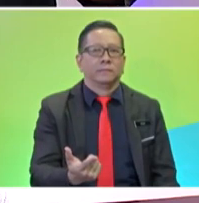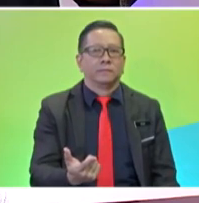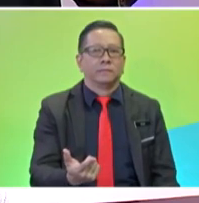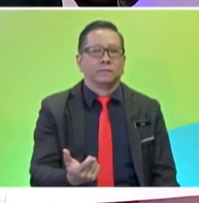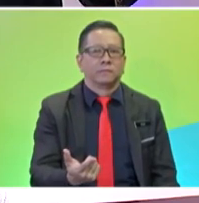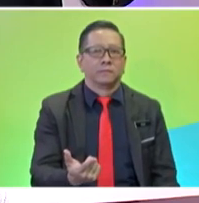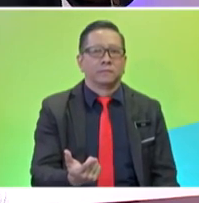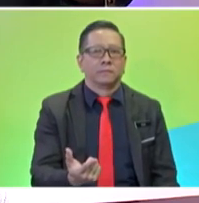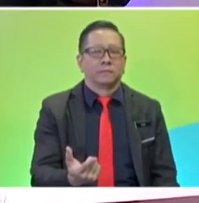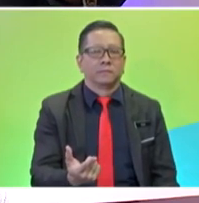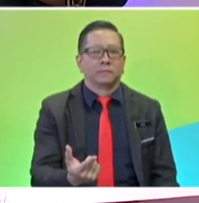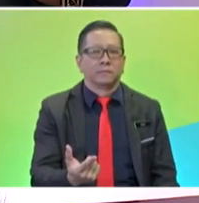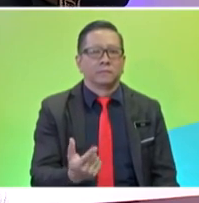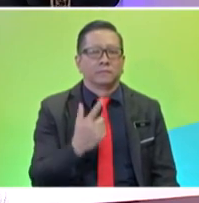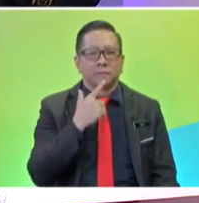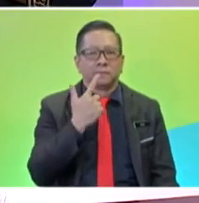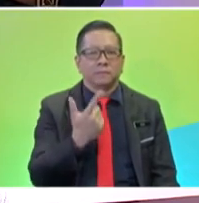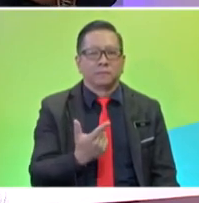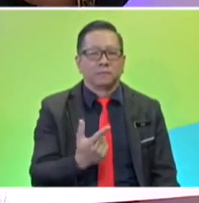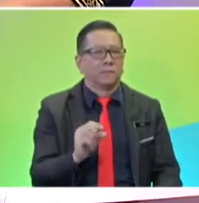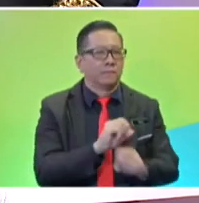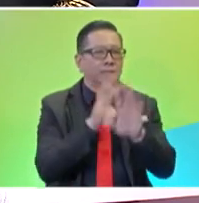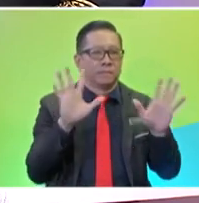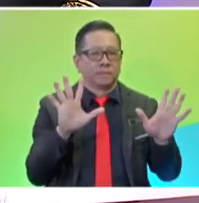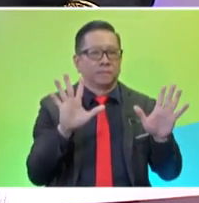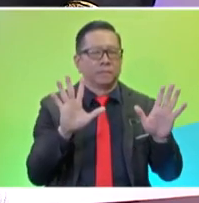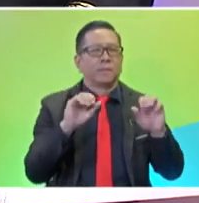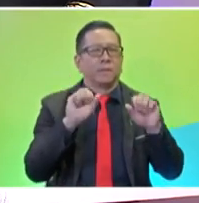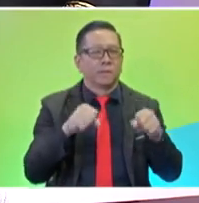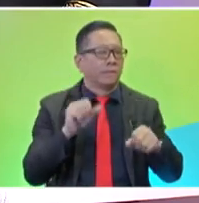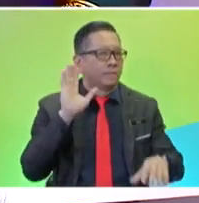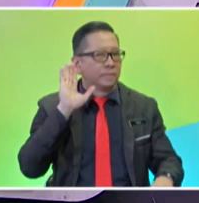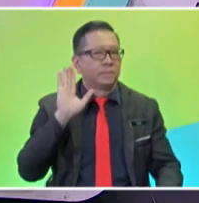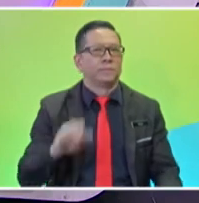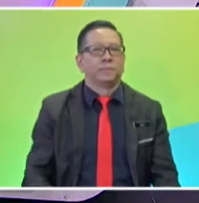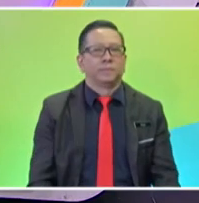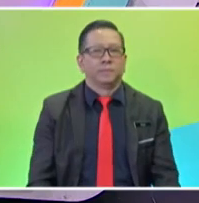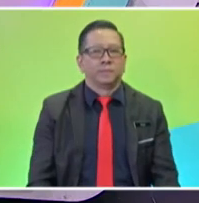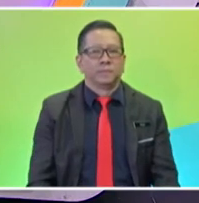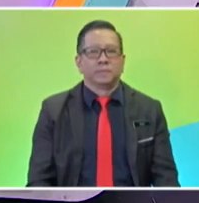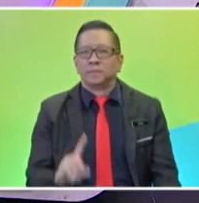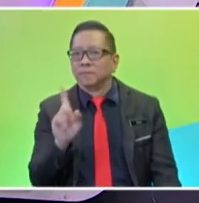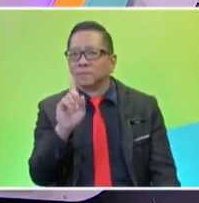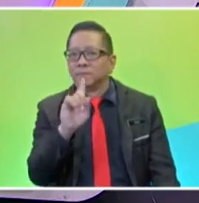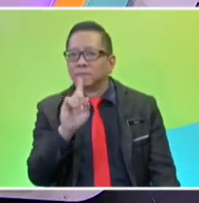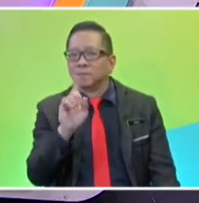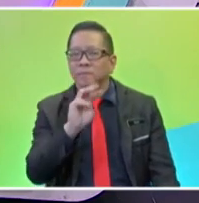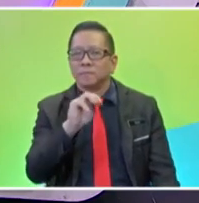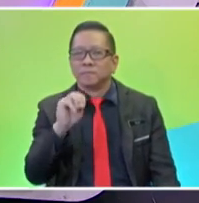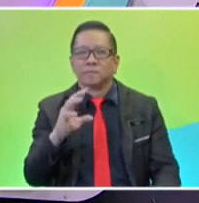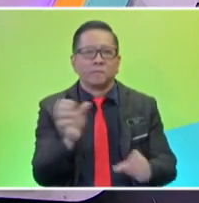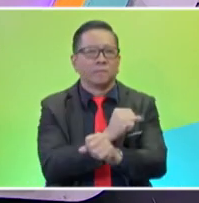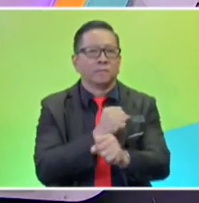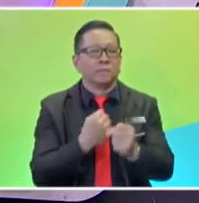nih lancar dan juga jelas boleh di boleh didengar dan di manakah di luar sana